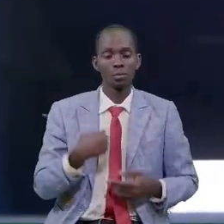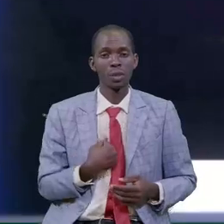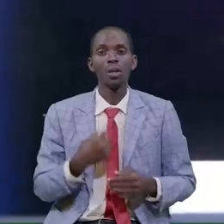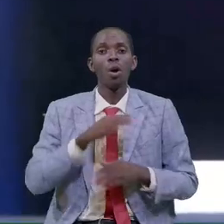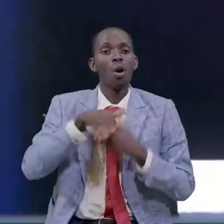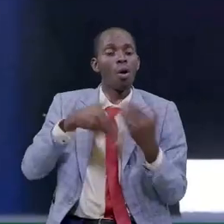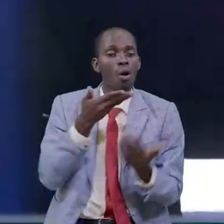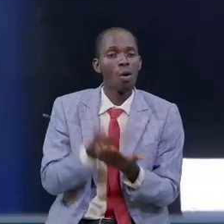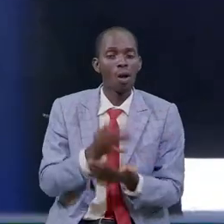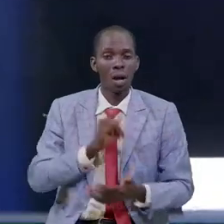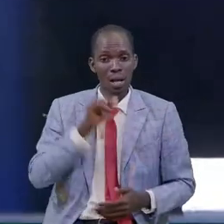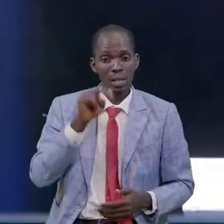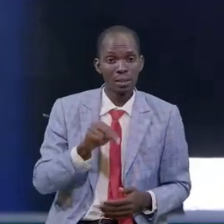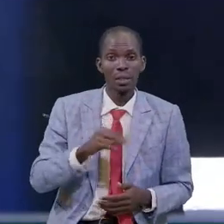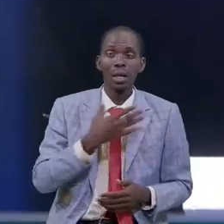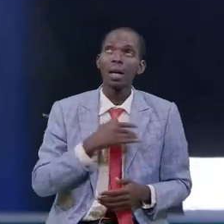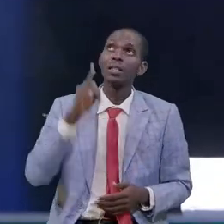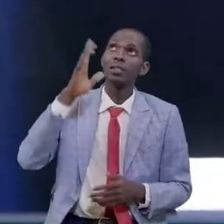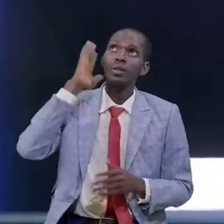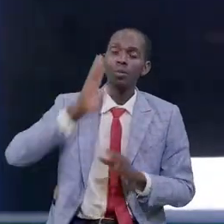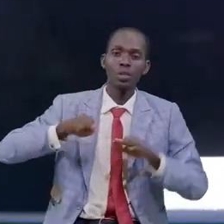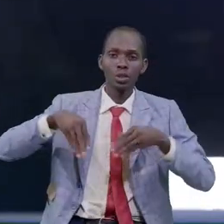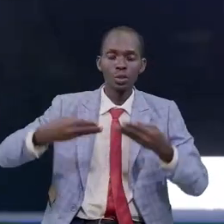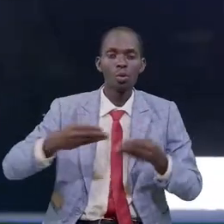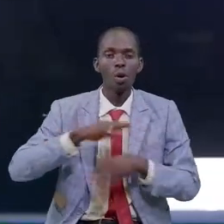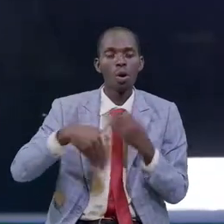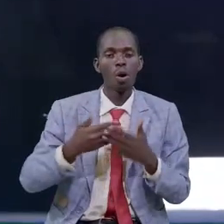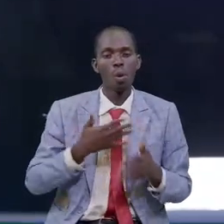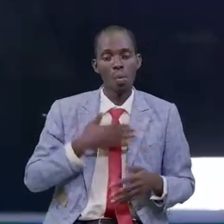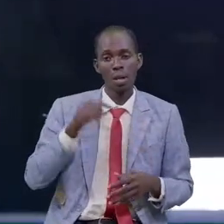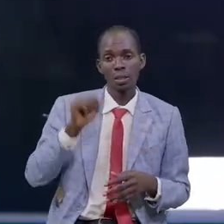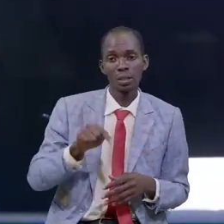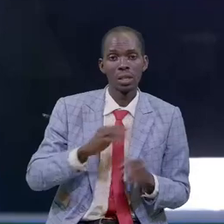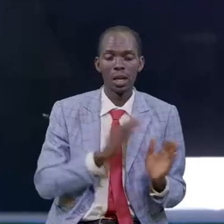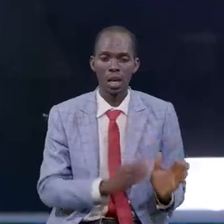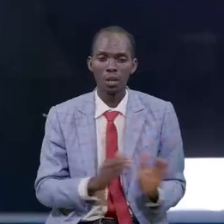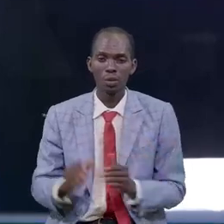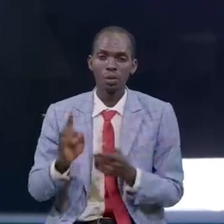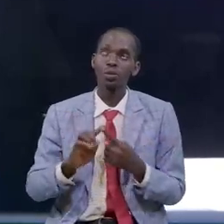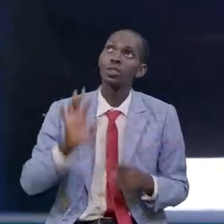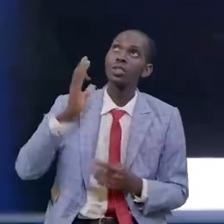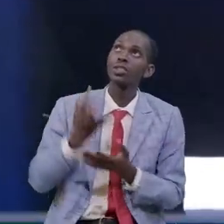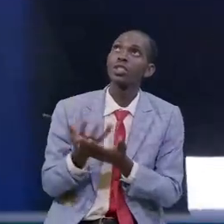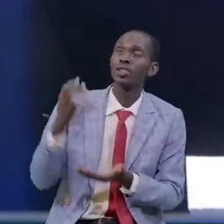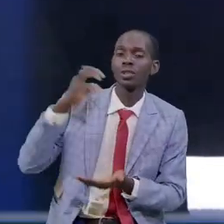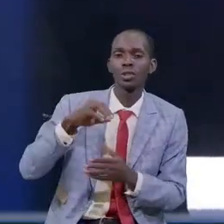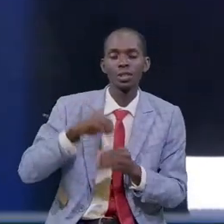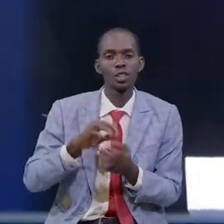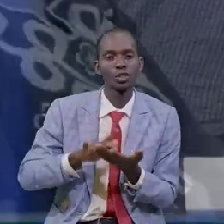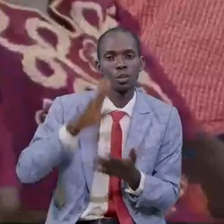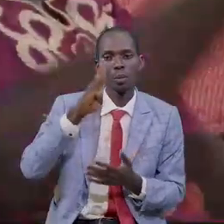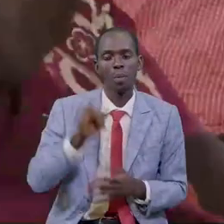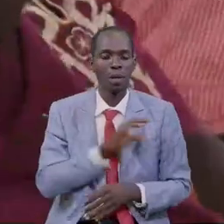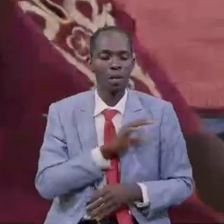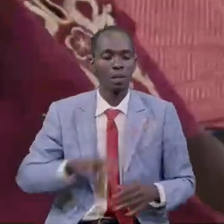it was surprised all. My needs, according to his riches, in glory by Christ Jesus. That's et your new tongue. Et